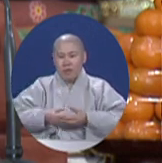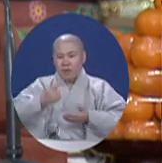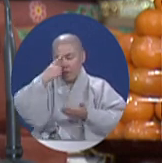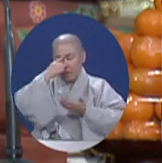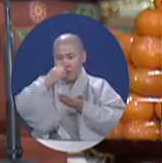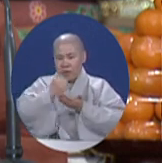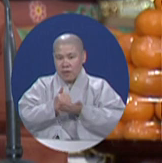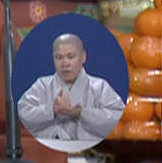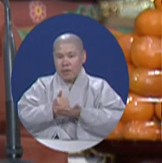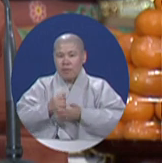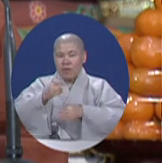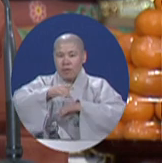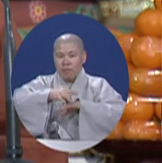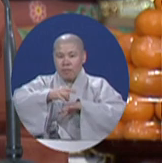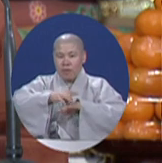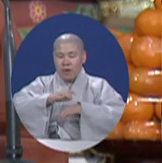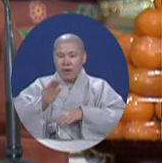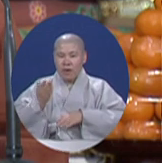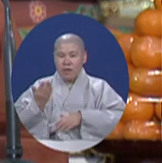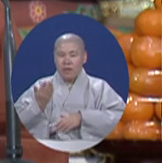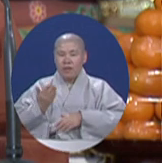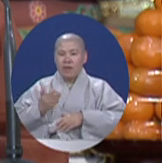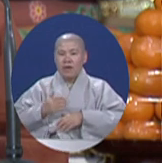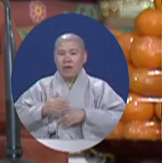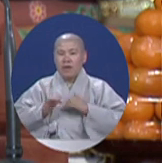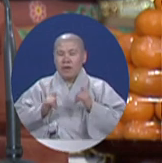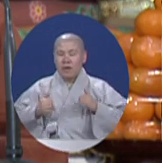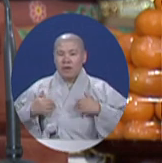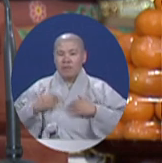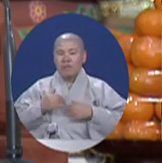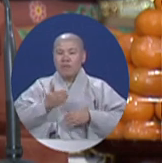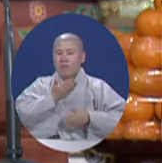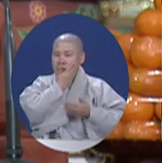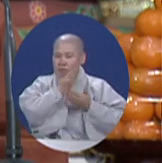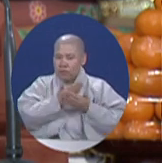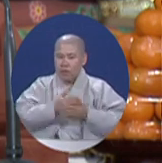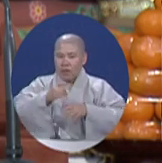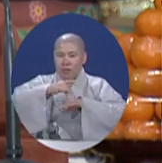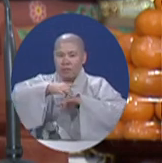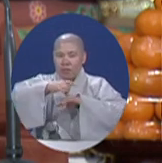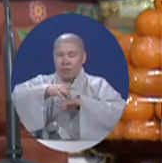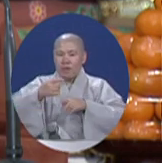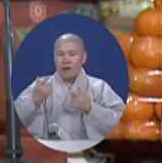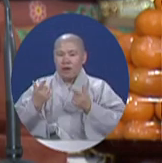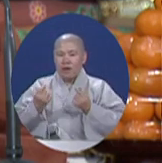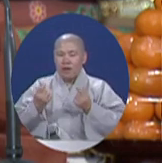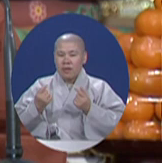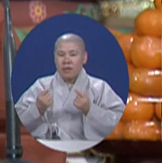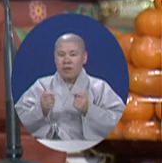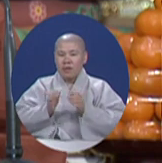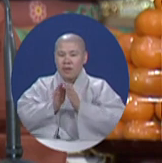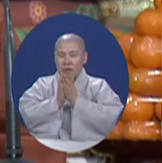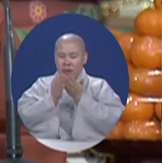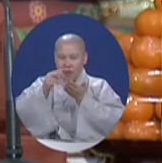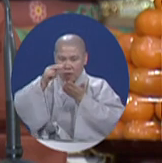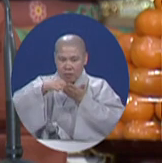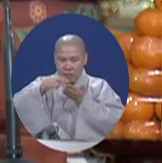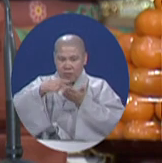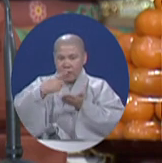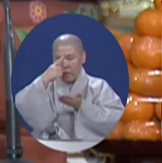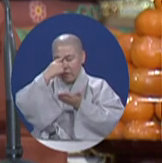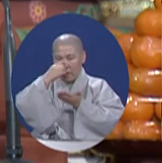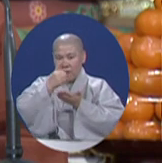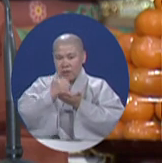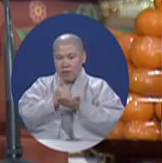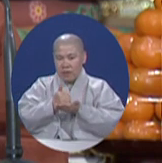뼈다. 사람으로 말하면 이 골격이다 이 말이에요. 또 간경승으로 위지육하고